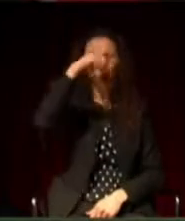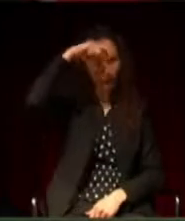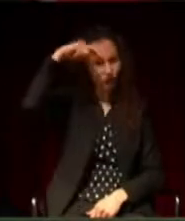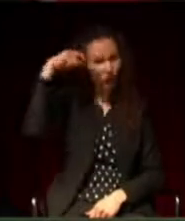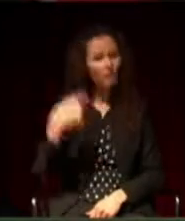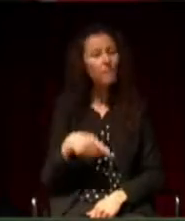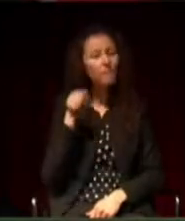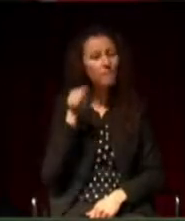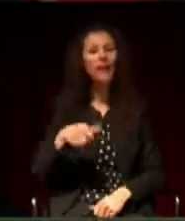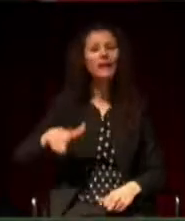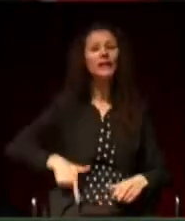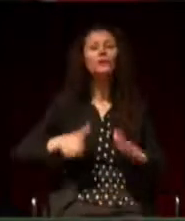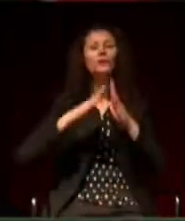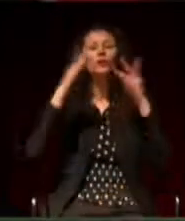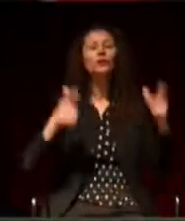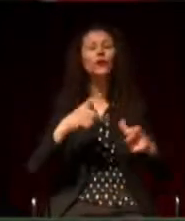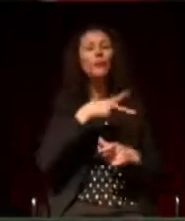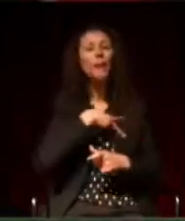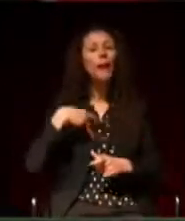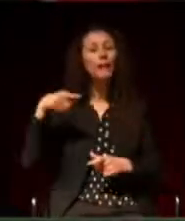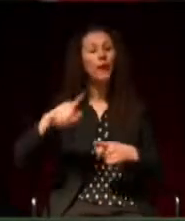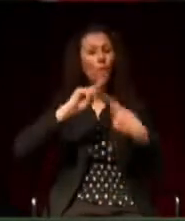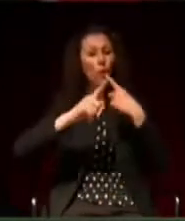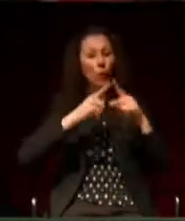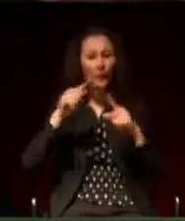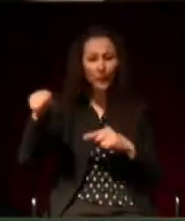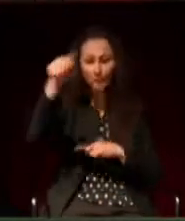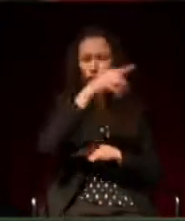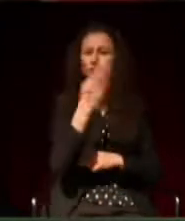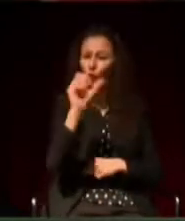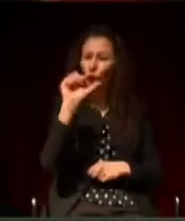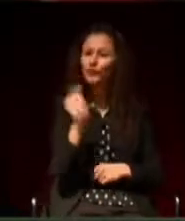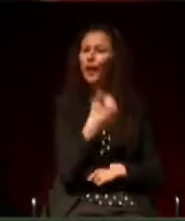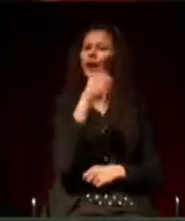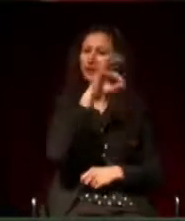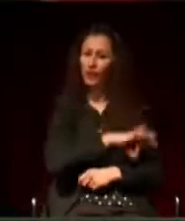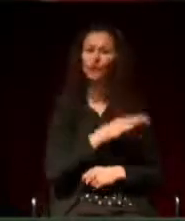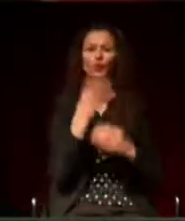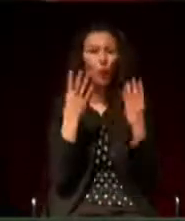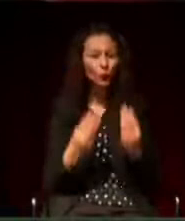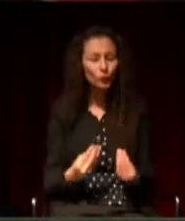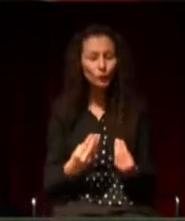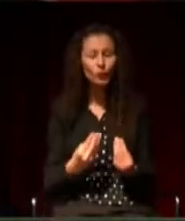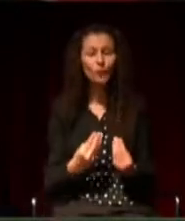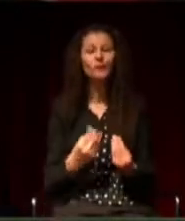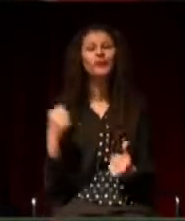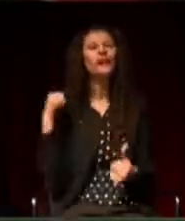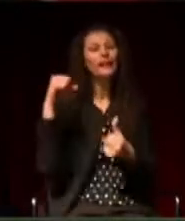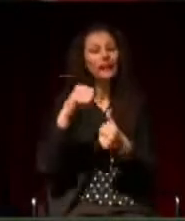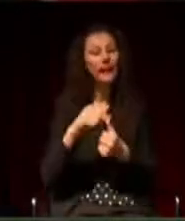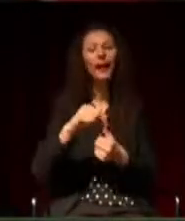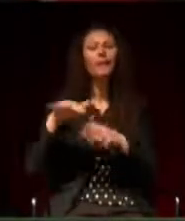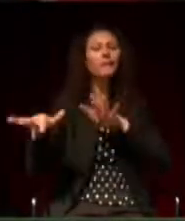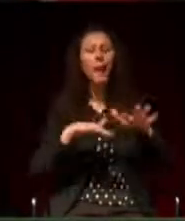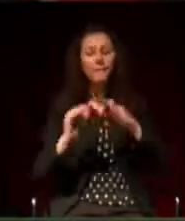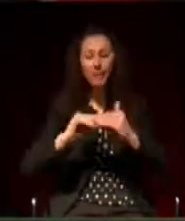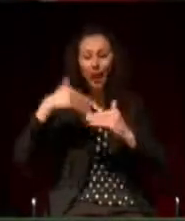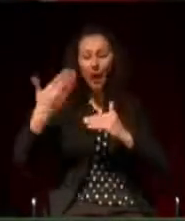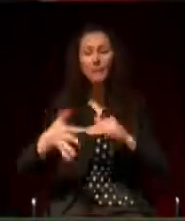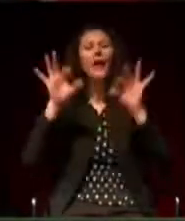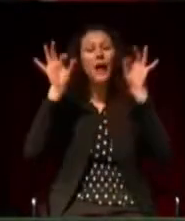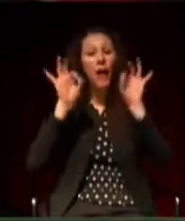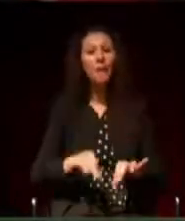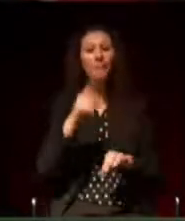sarf ettiler. İzmir Büyükşehir Belediyesi bürokratlarımızın da çok değerli katkısı oldu. Yine deprem akabinde